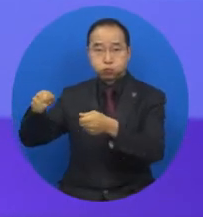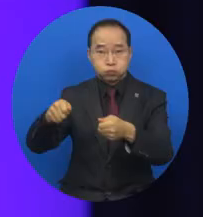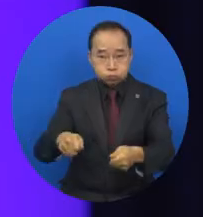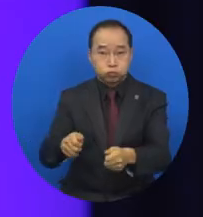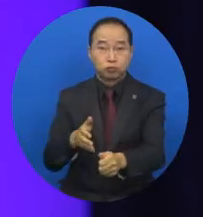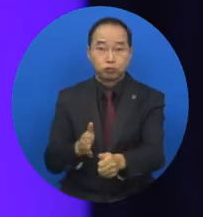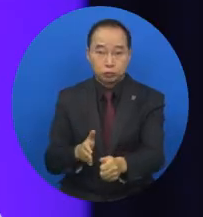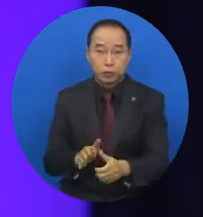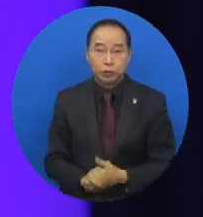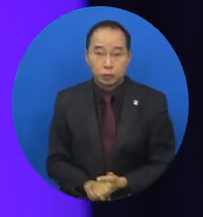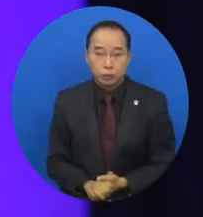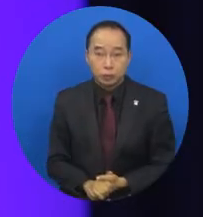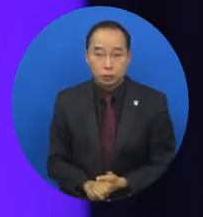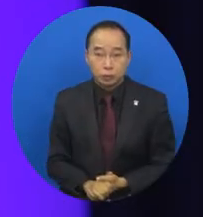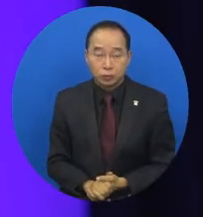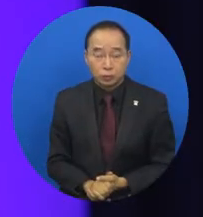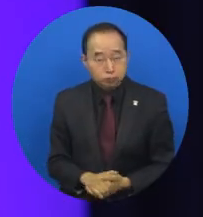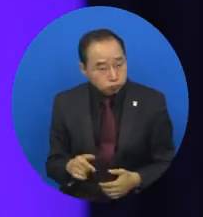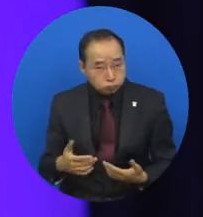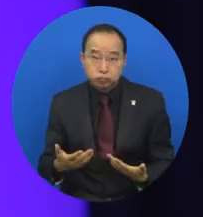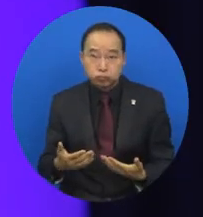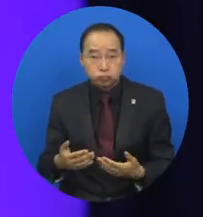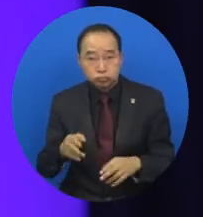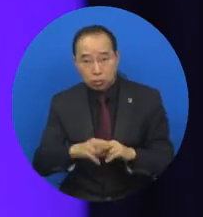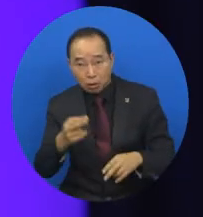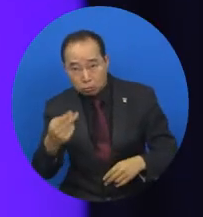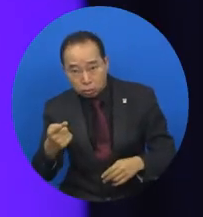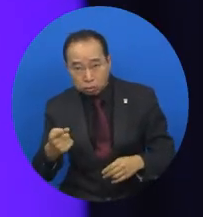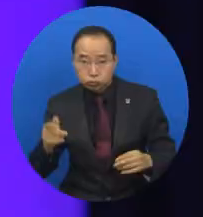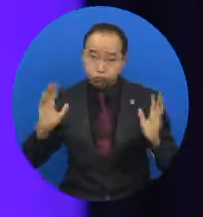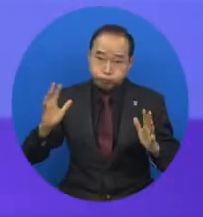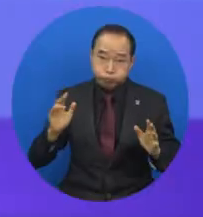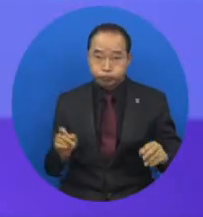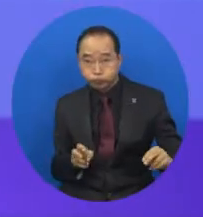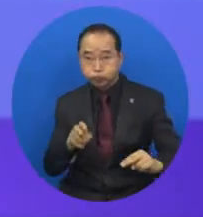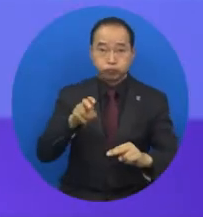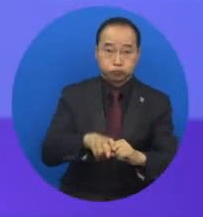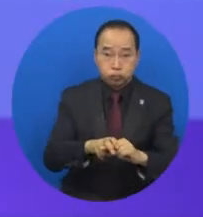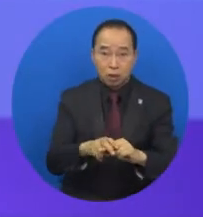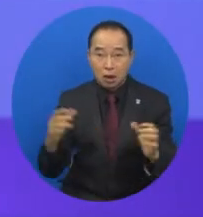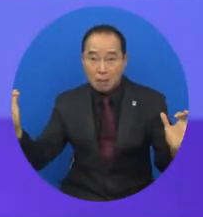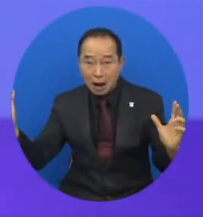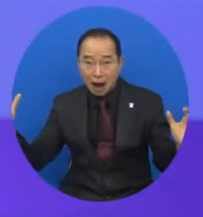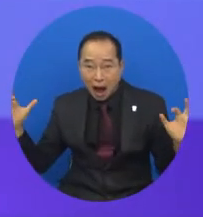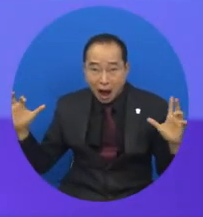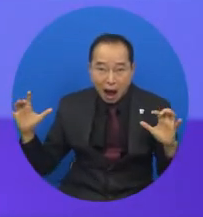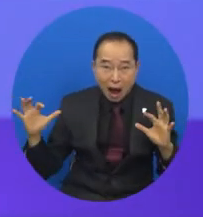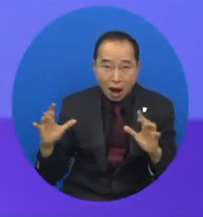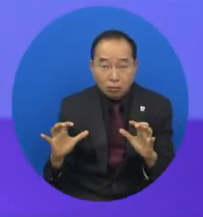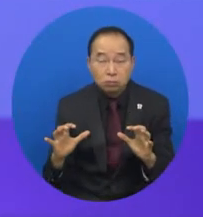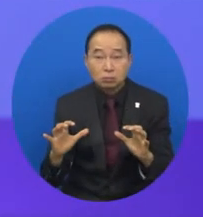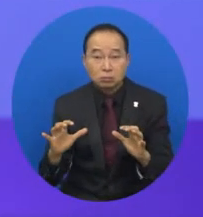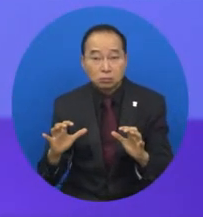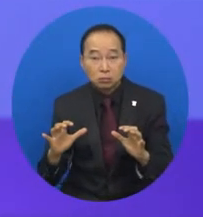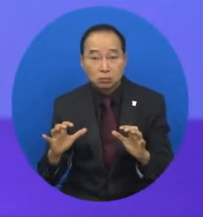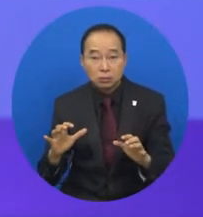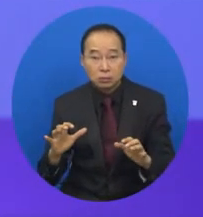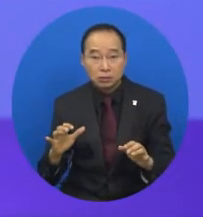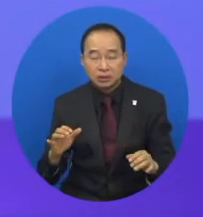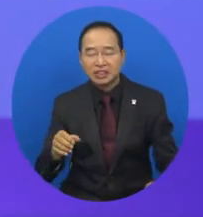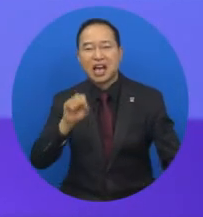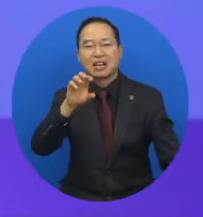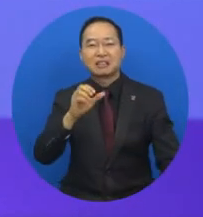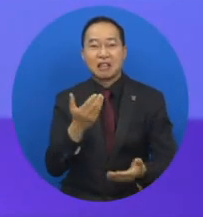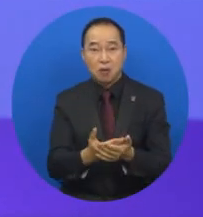말씀하셨습니다. 저는 막 달려가서 빈 자리에 앉았고 그 수많은 참가자들이 동시에